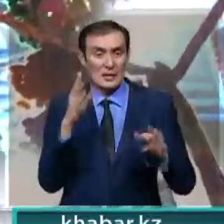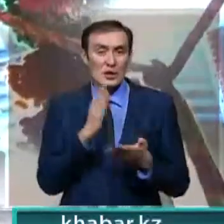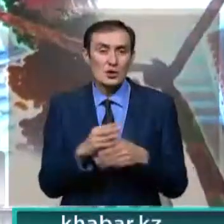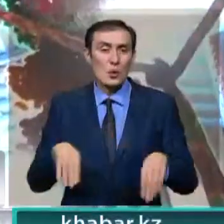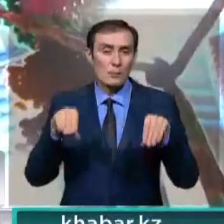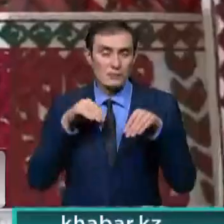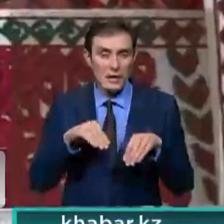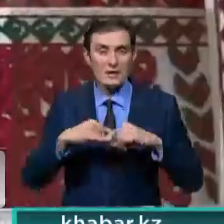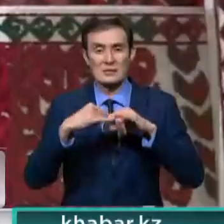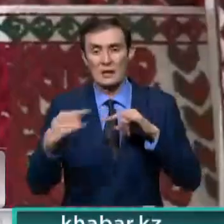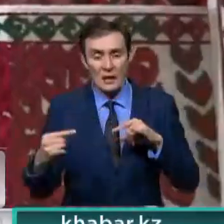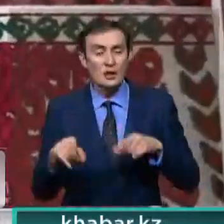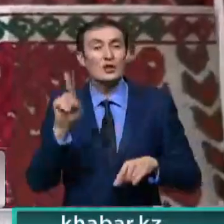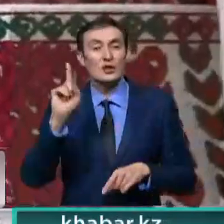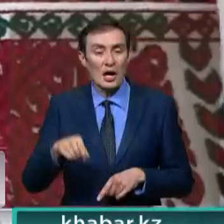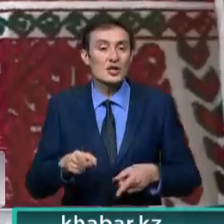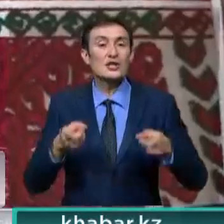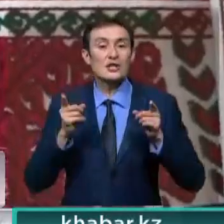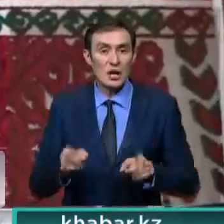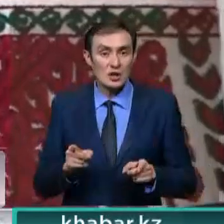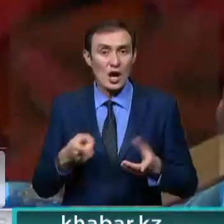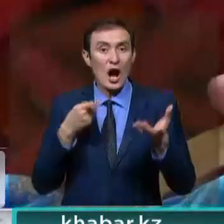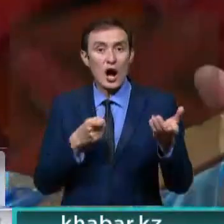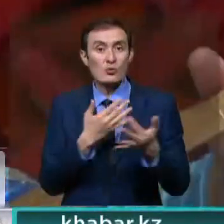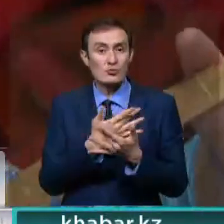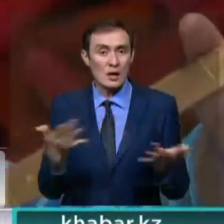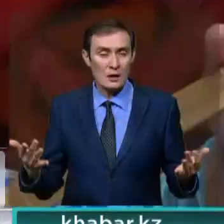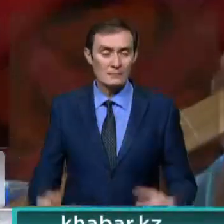курпе, дастархан и даже настоящее оружие.